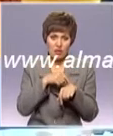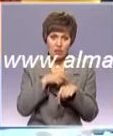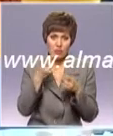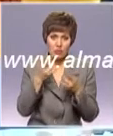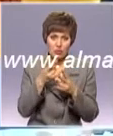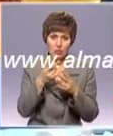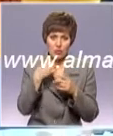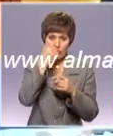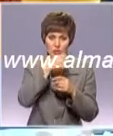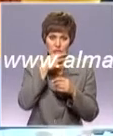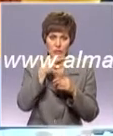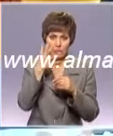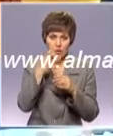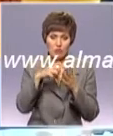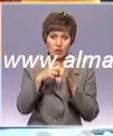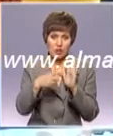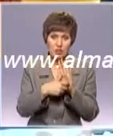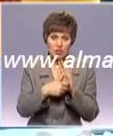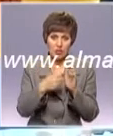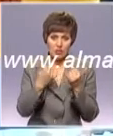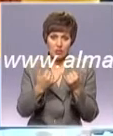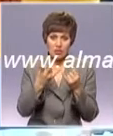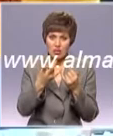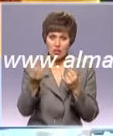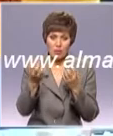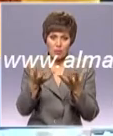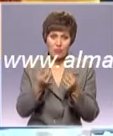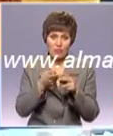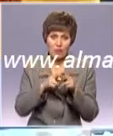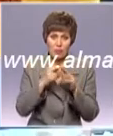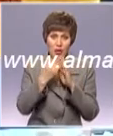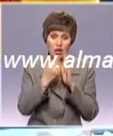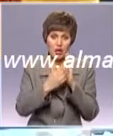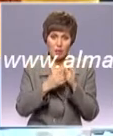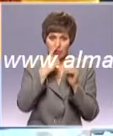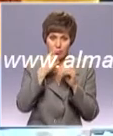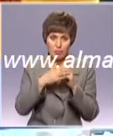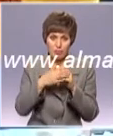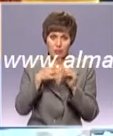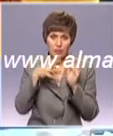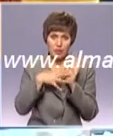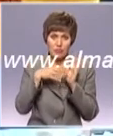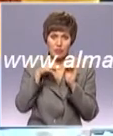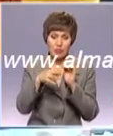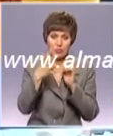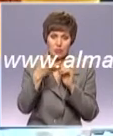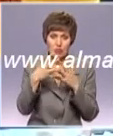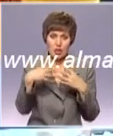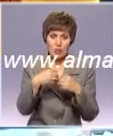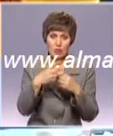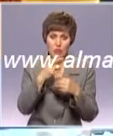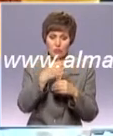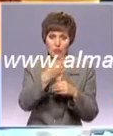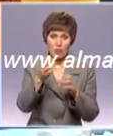я сказал, 500 квартир. Сегодня не получивших по этой программе у нас осталось порядка 9500 семей. Но вы можете